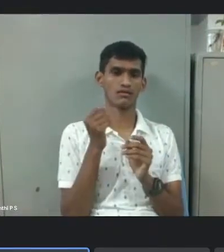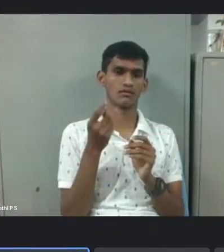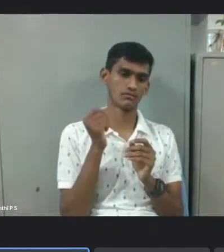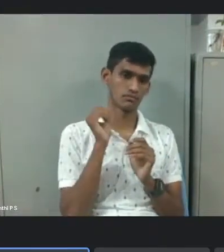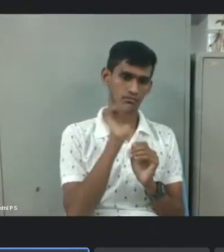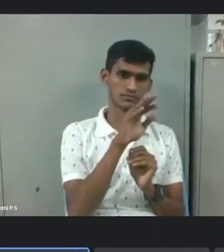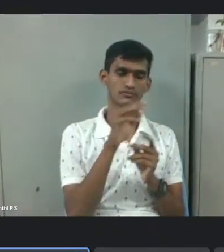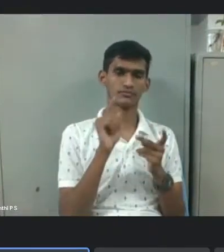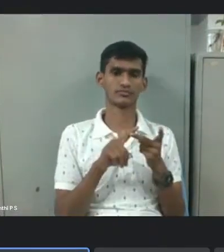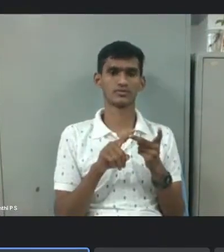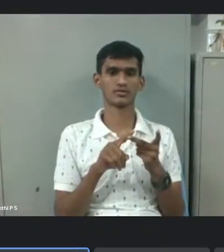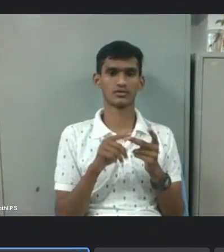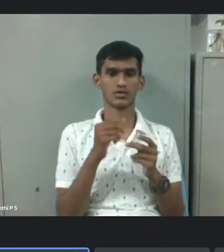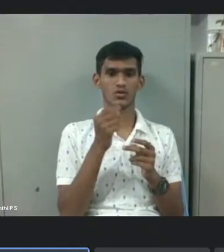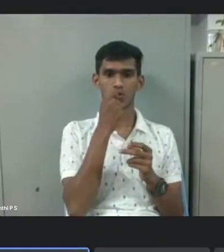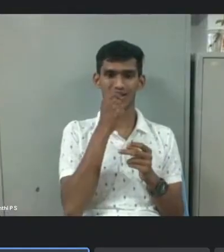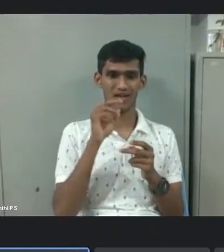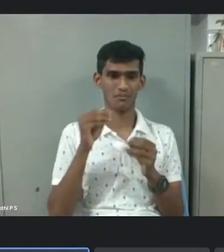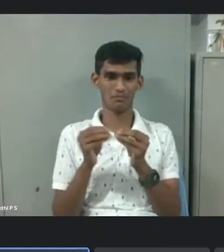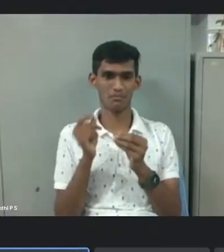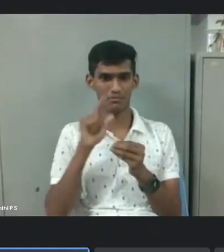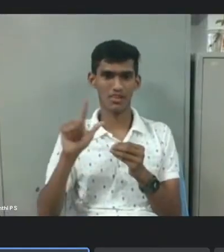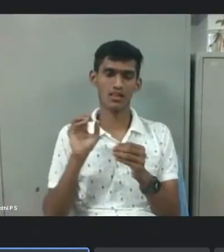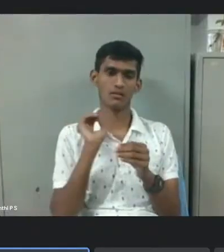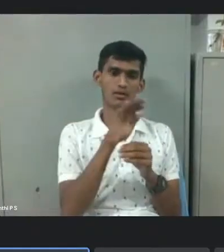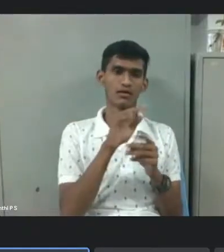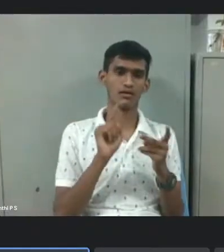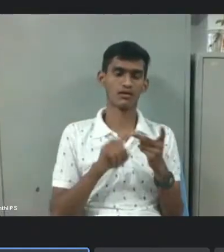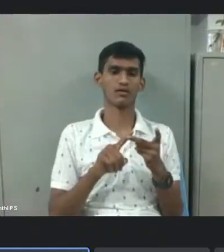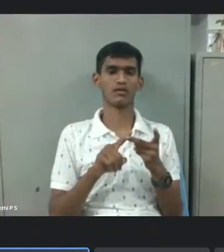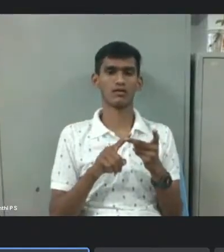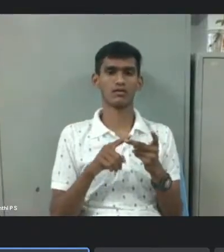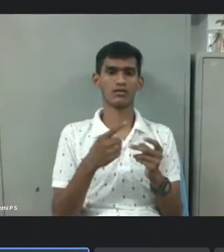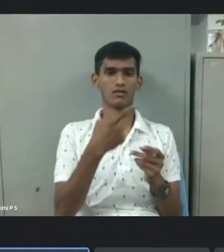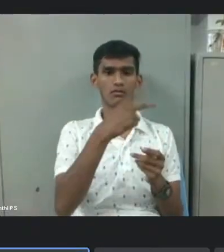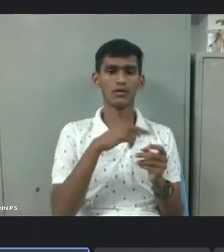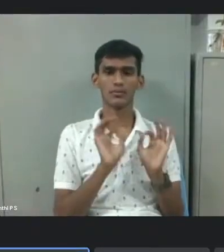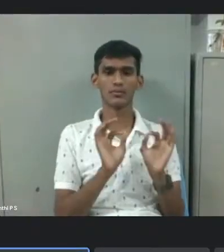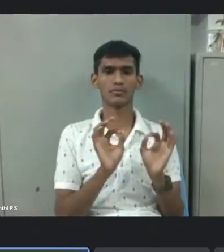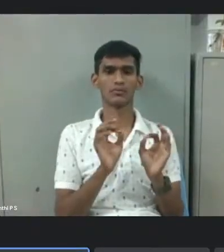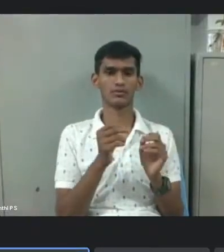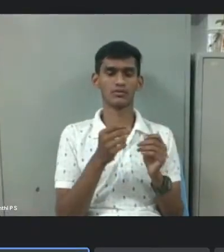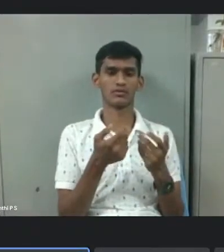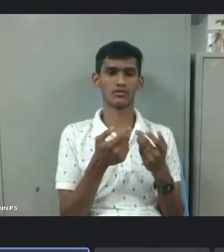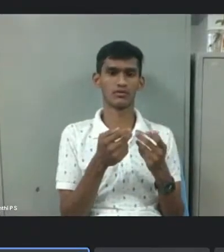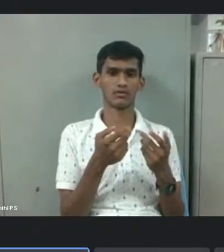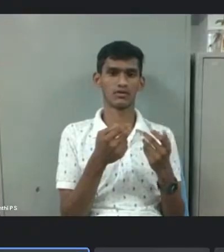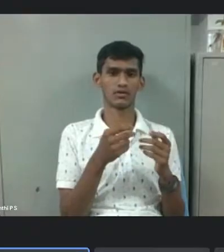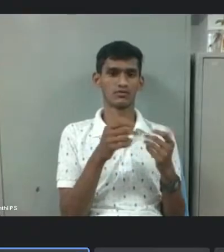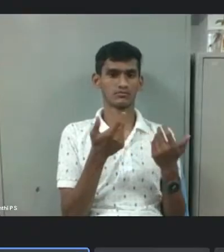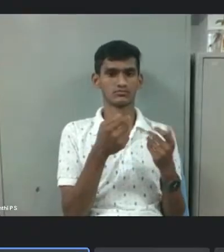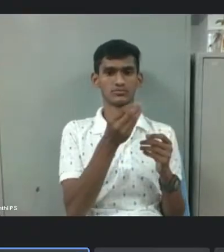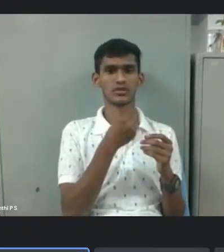മെഡിസിന്റെ ബില്ലൊക്കെ അയച്ചു കൊടുത്തു. അവര് അതിന് റിപ്ലൈ തരുന്നില്ല, തിരിച്ച് റിട്ടേണും വരുന്നില്ല, അവര് തരുന്നില്ല. നിങ്ങളെ നേരമായ ഞങ്ങൾക്ക്